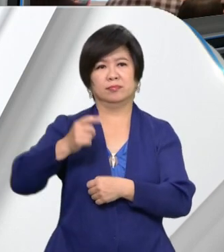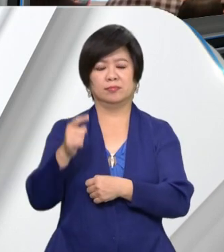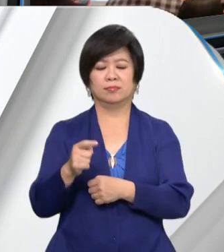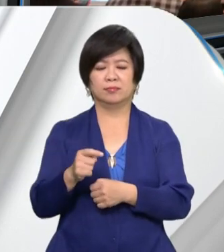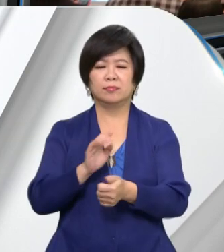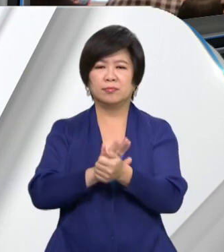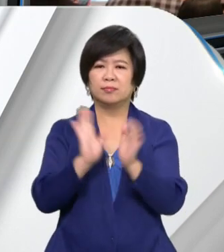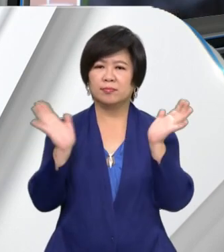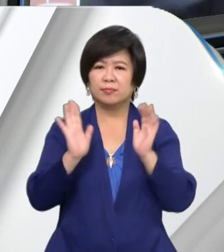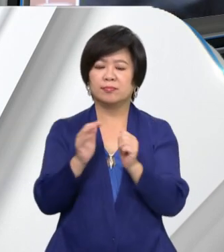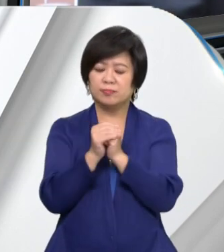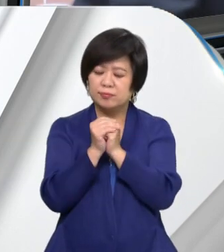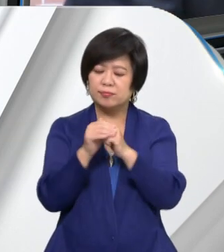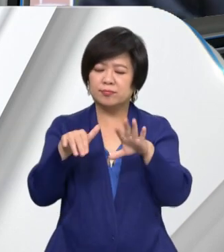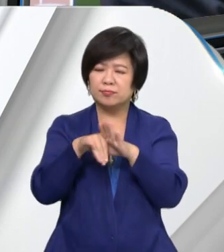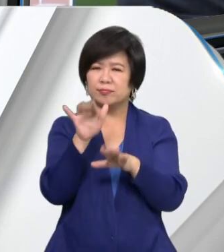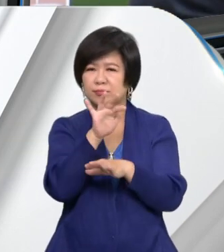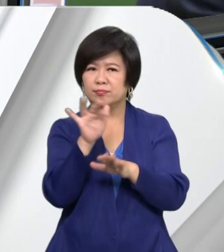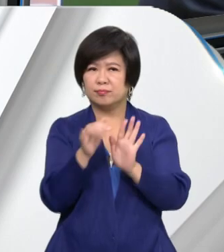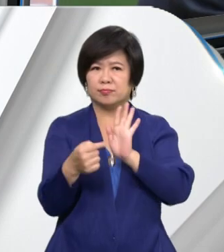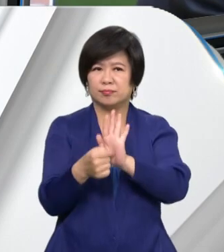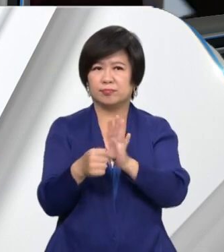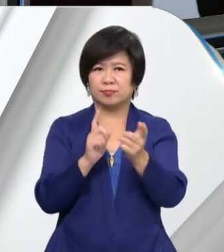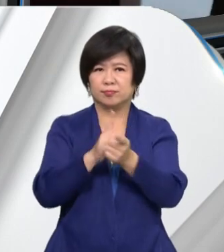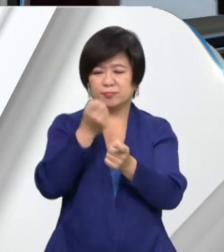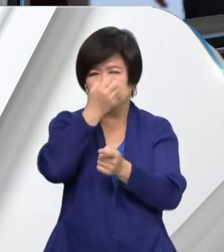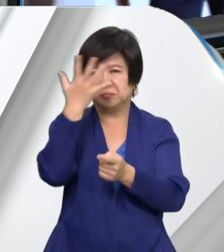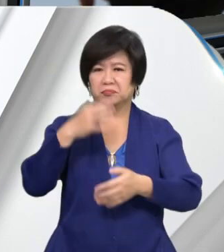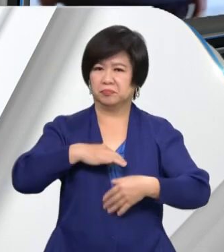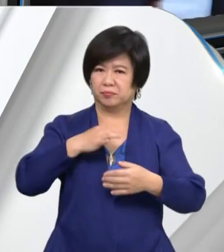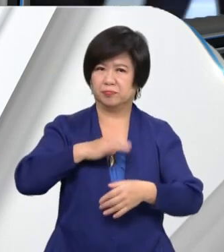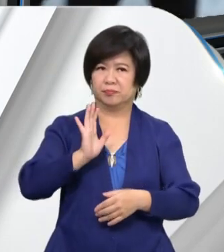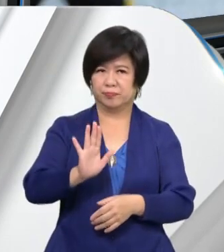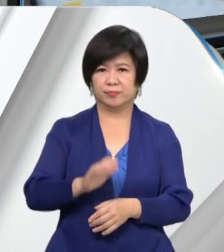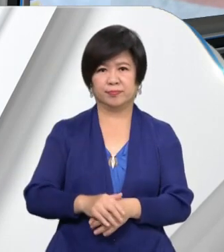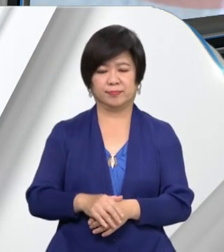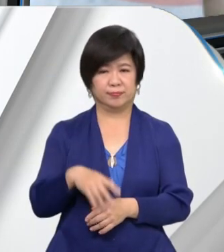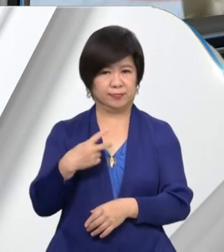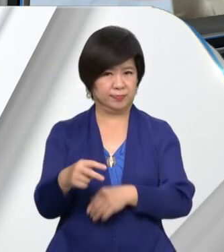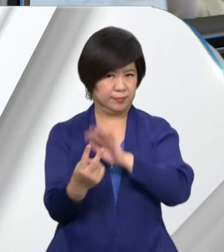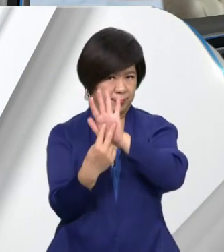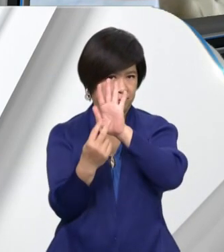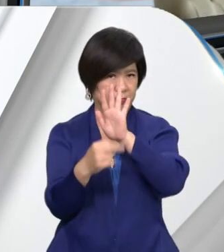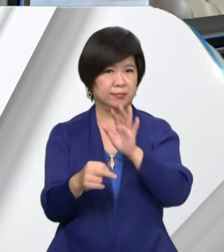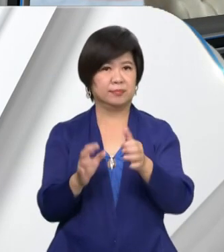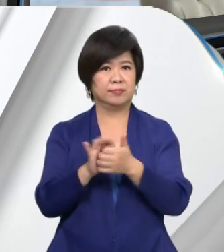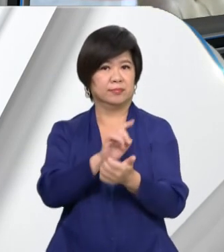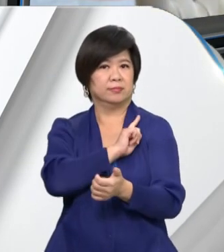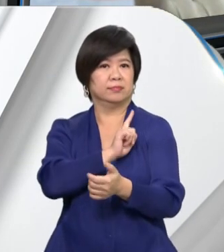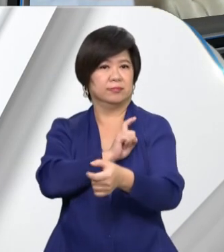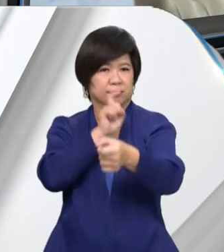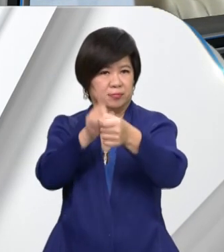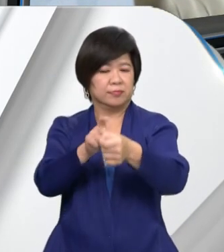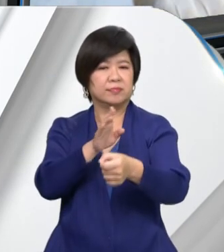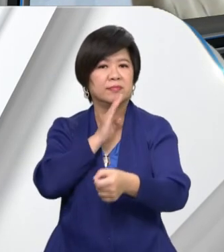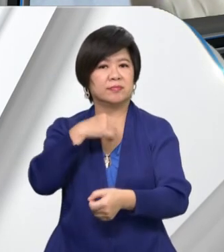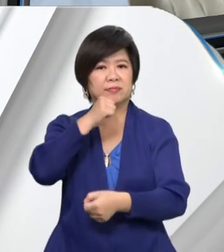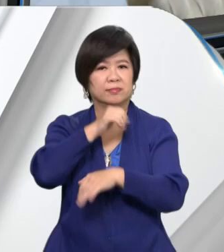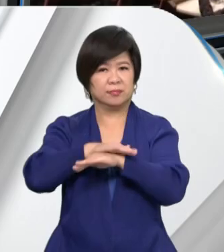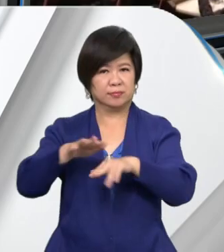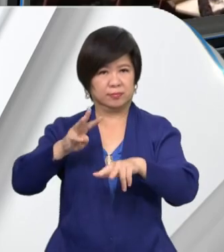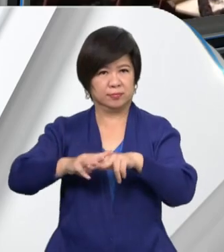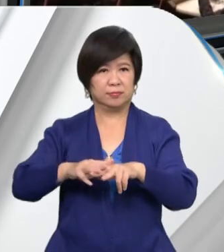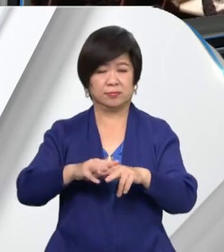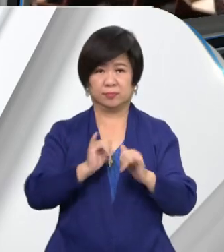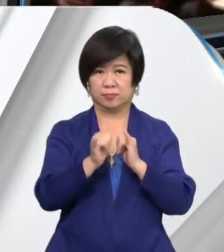的位置启动文表态对候选人的受理，也国际派强调。其他不用树立台湾安